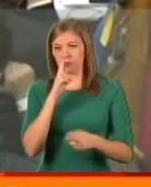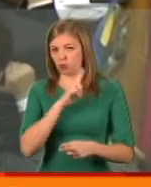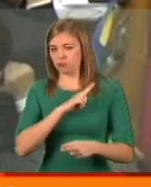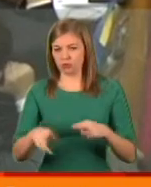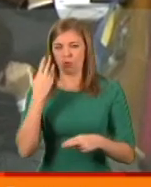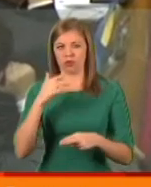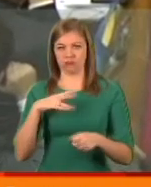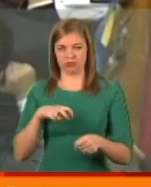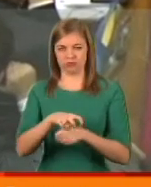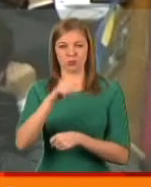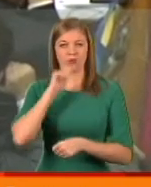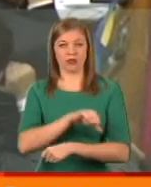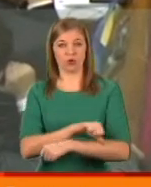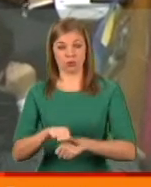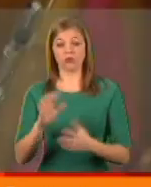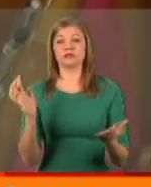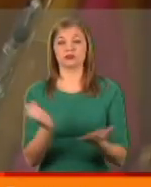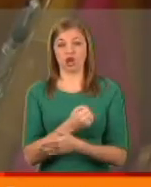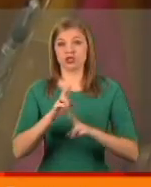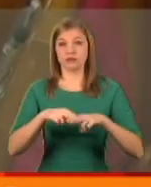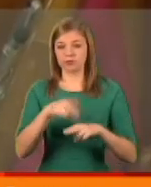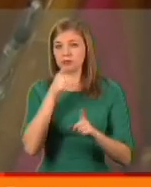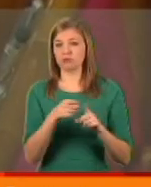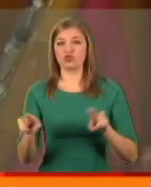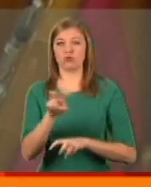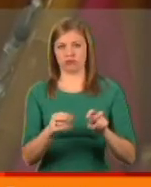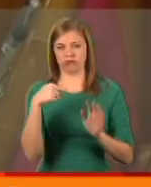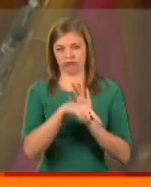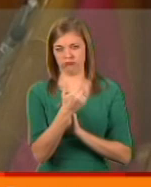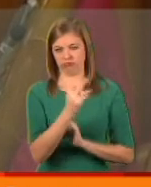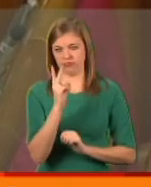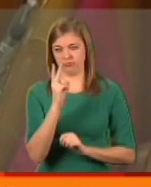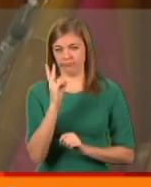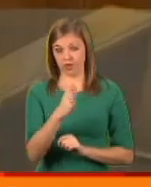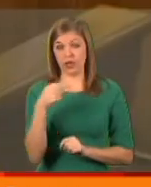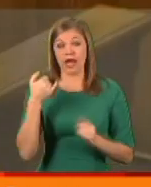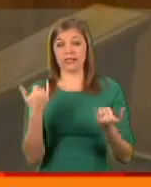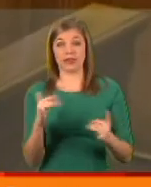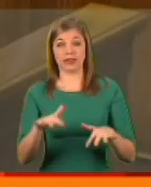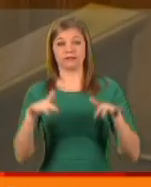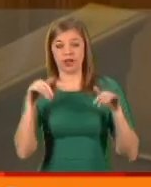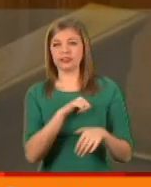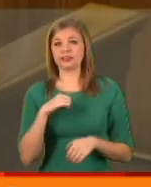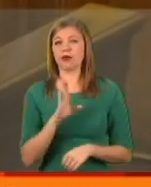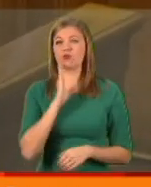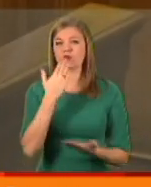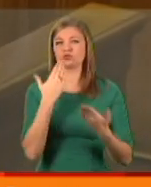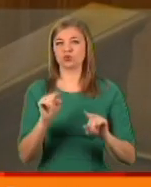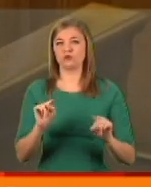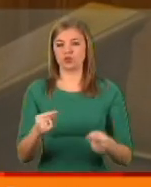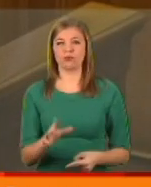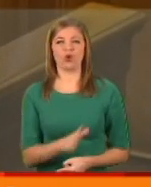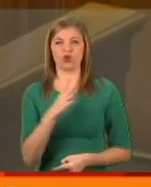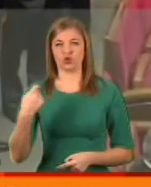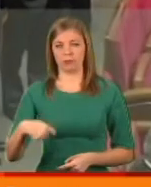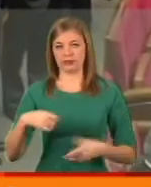коли перетинав український кордон. Каже, знайшли документи під час обшуків у його соратників. Тим часом тут, у Раді, ще від самого ранку стосовно затримання